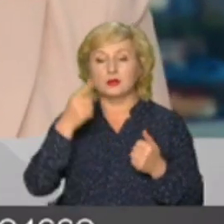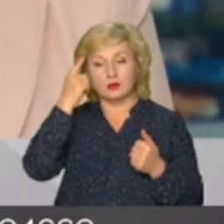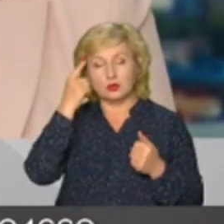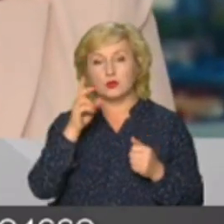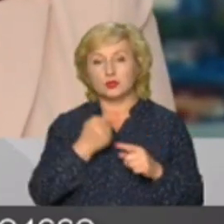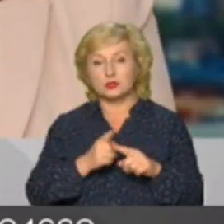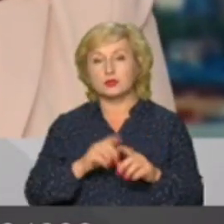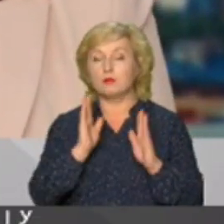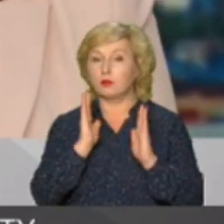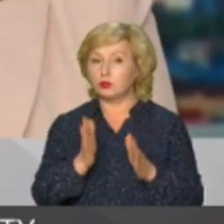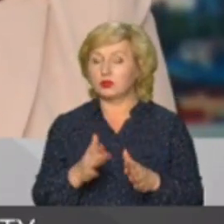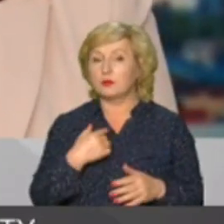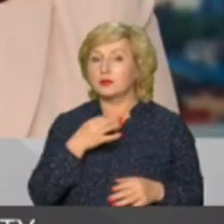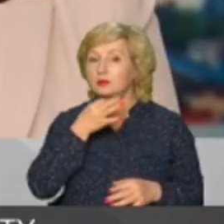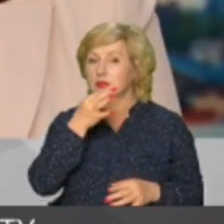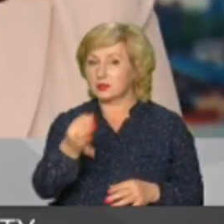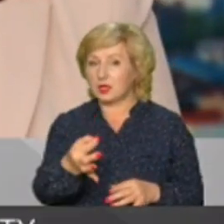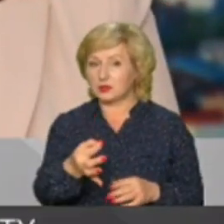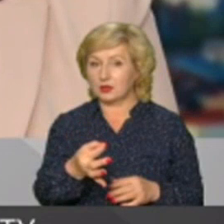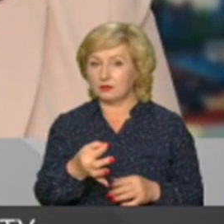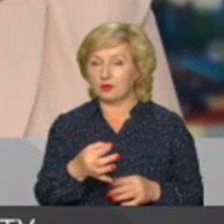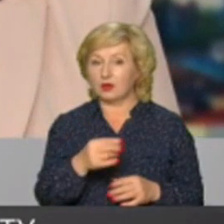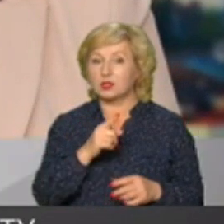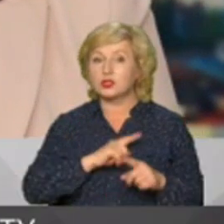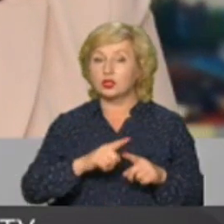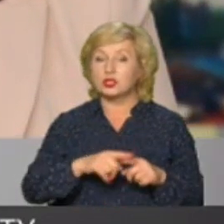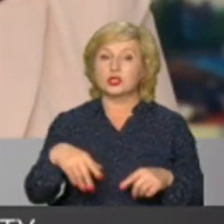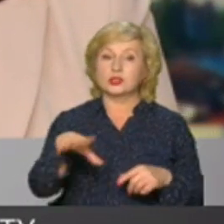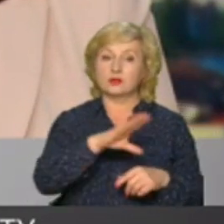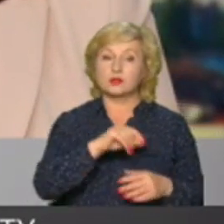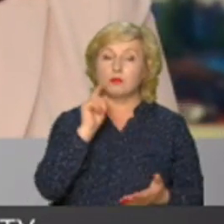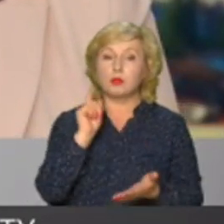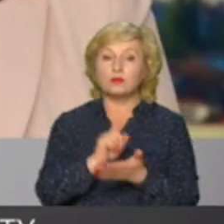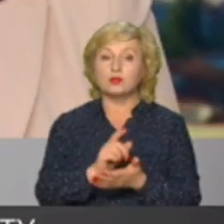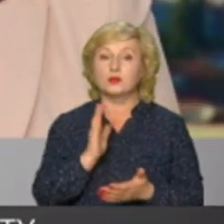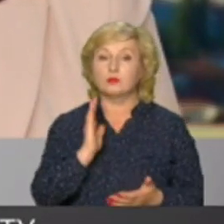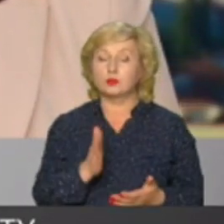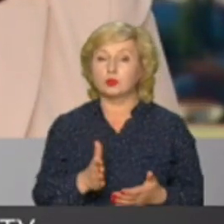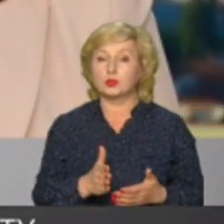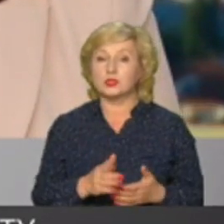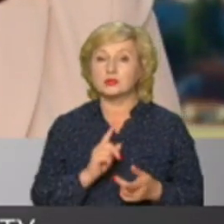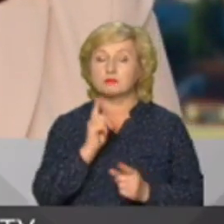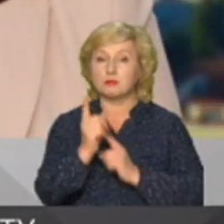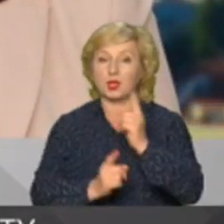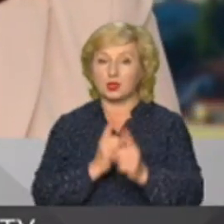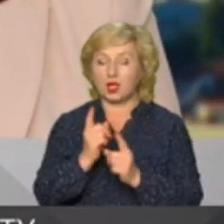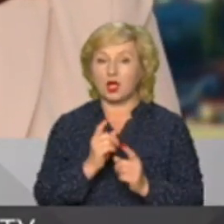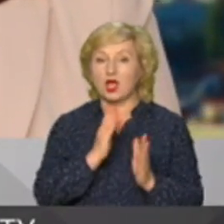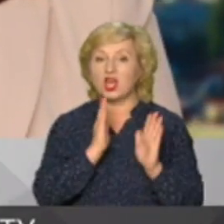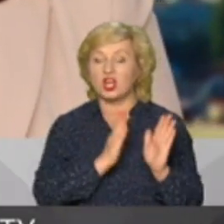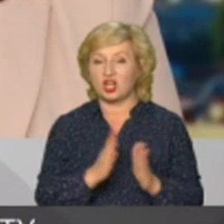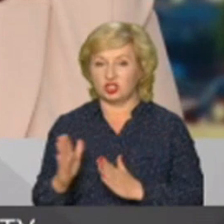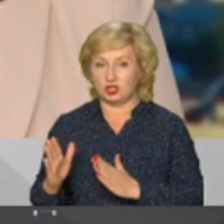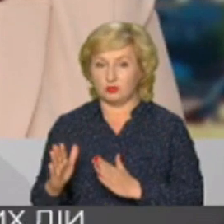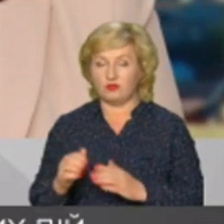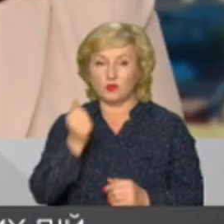буде. Я б навіть сказав, що там, скоріше всього, повинен буде зміна режиму в Москві.